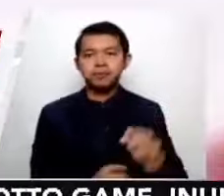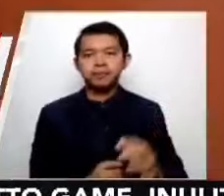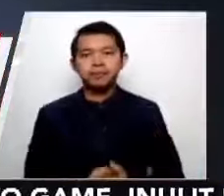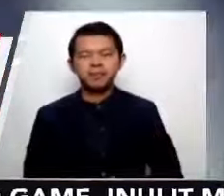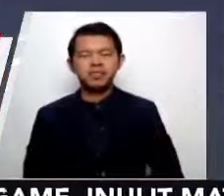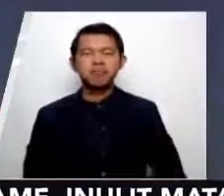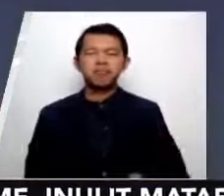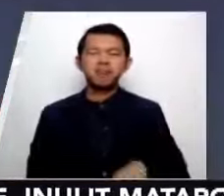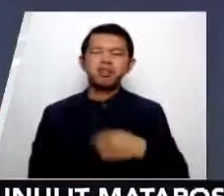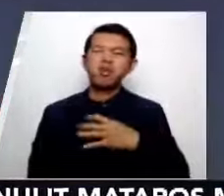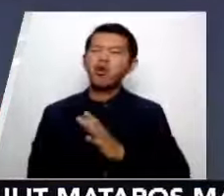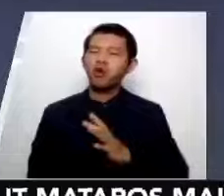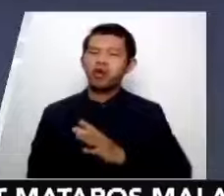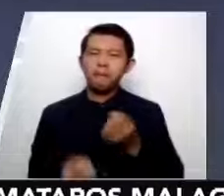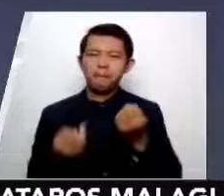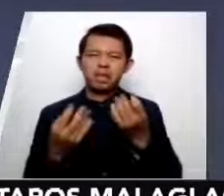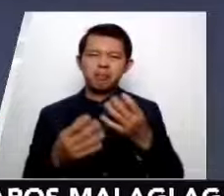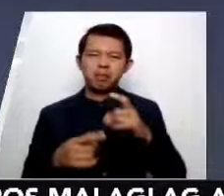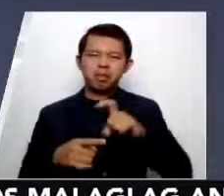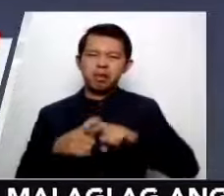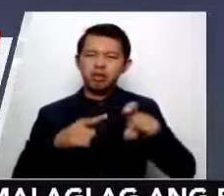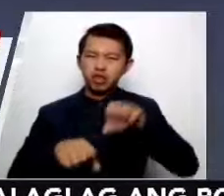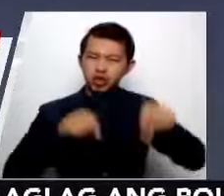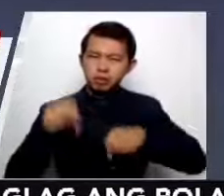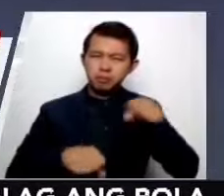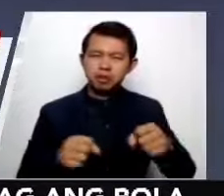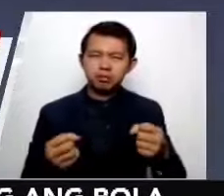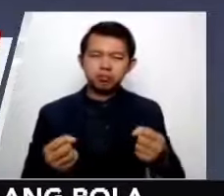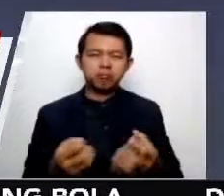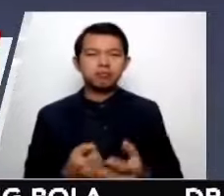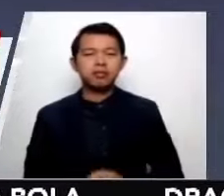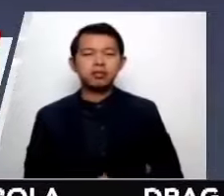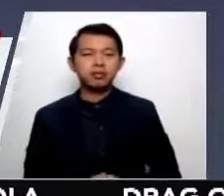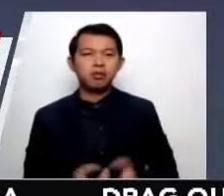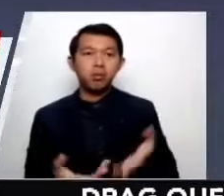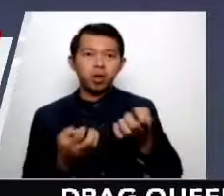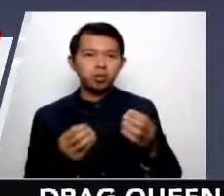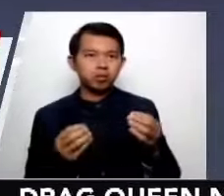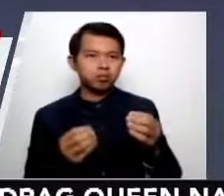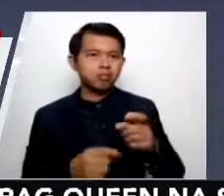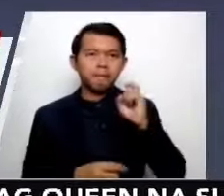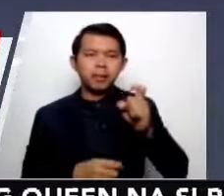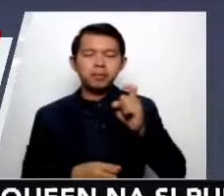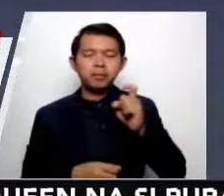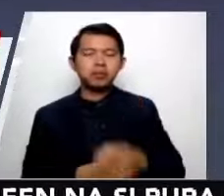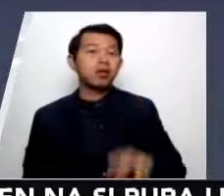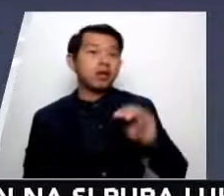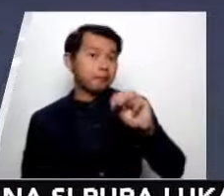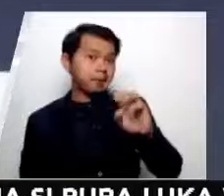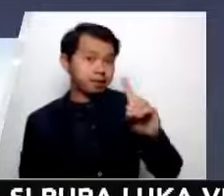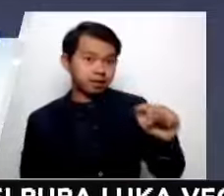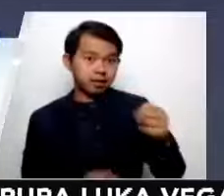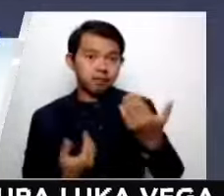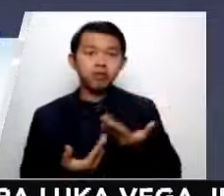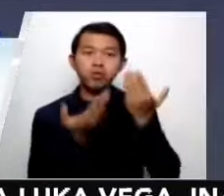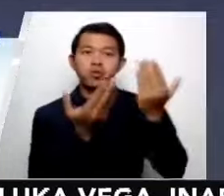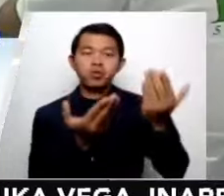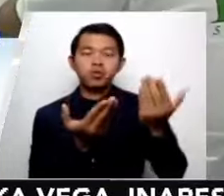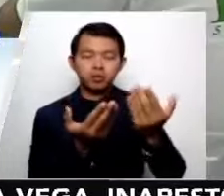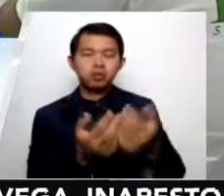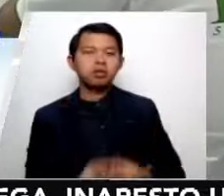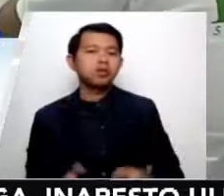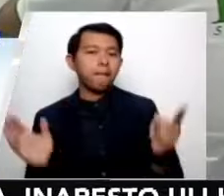kami. Gusto nga natin sa lalong madaling panahon kasi ang MMDA naglabas na rin ng panukala na bawal sa mga major